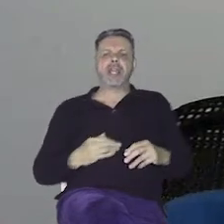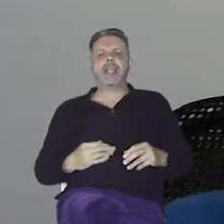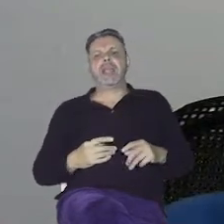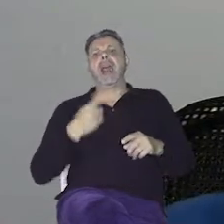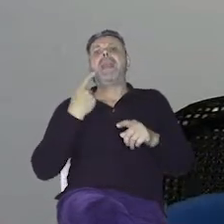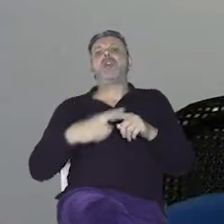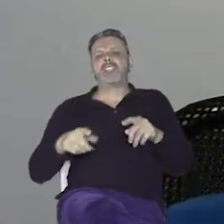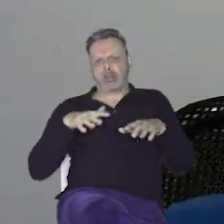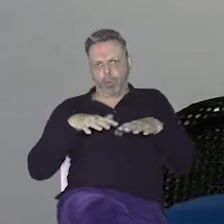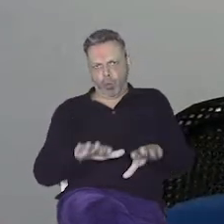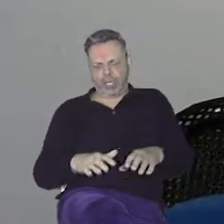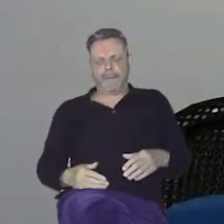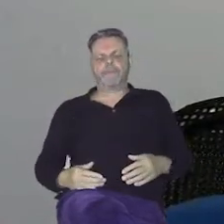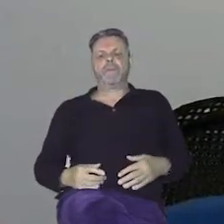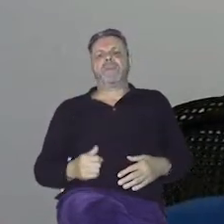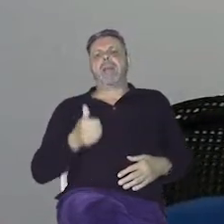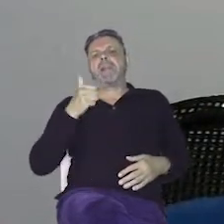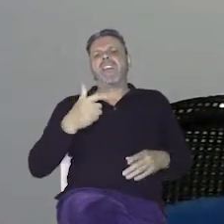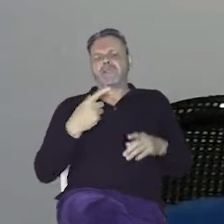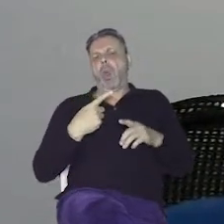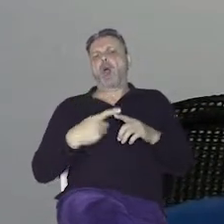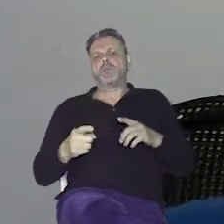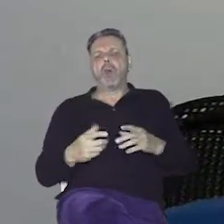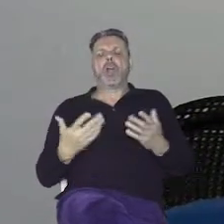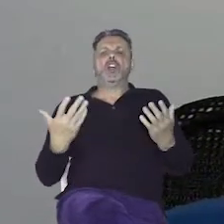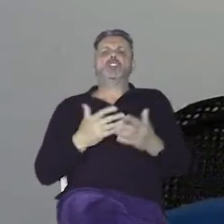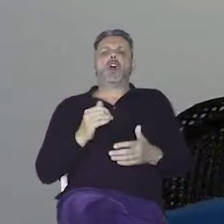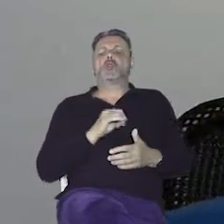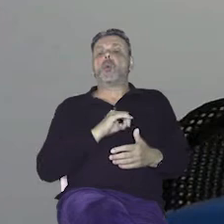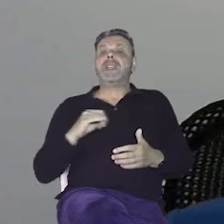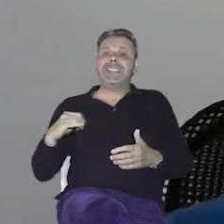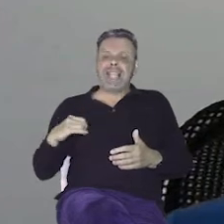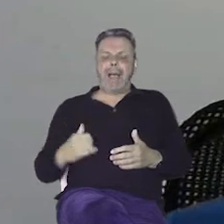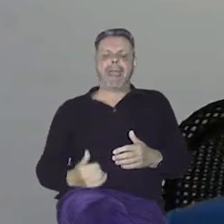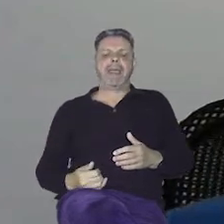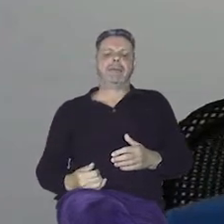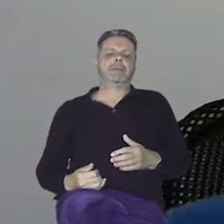kadra, prvenstveno iz razloga što su i same